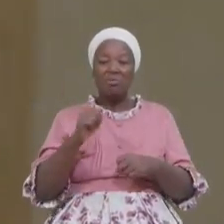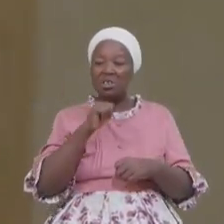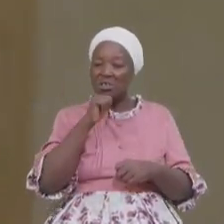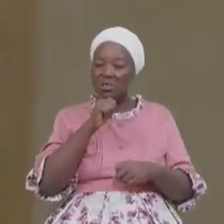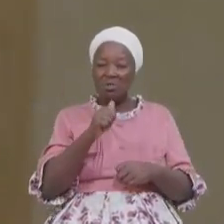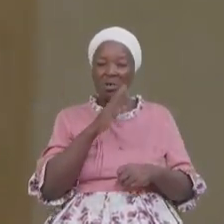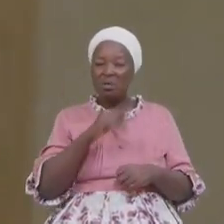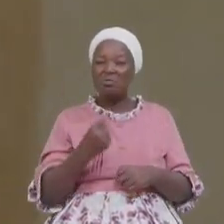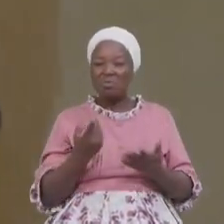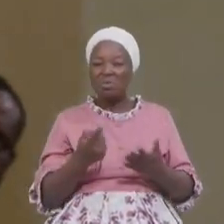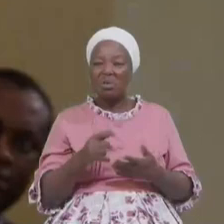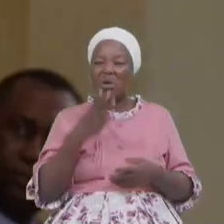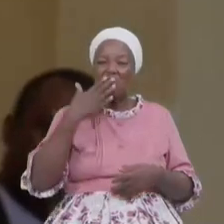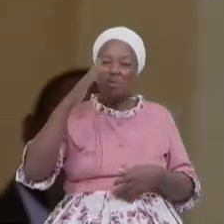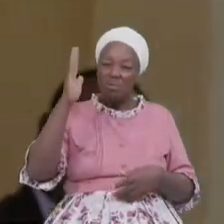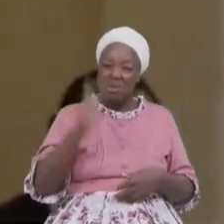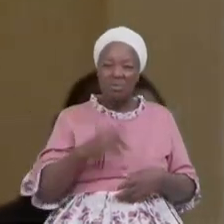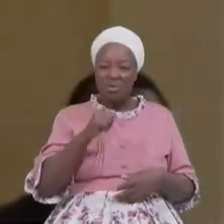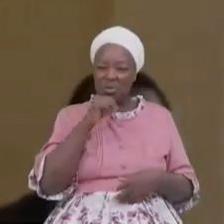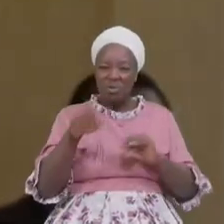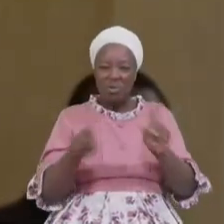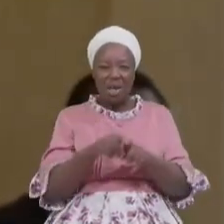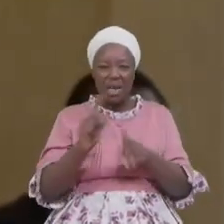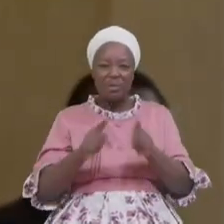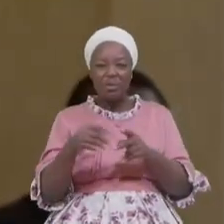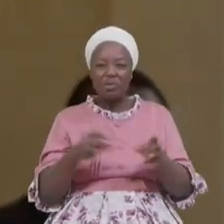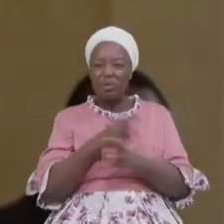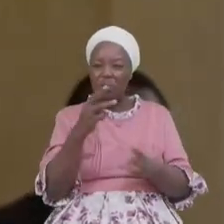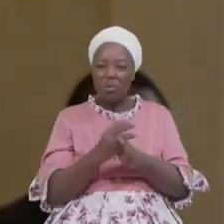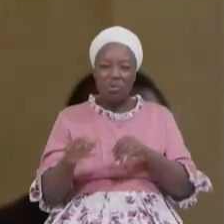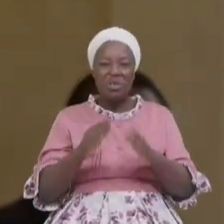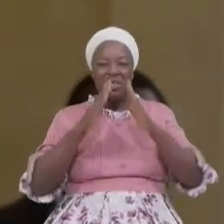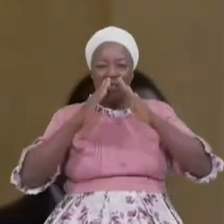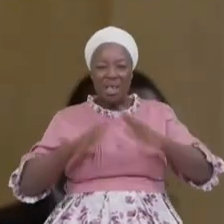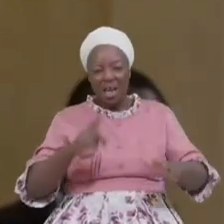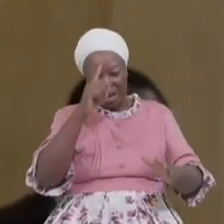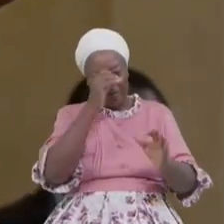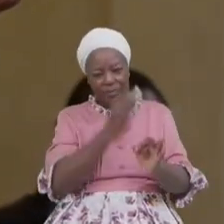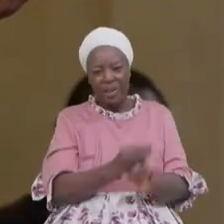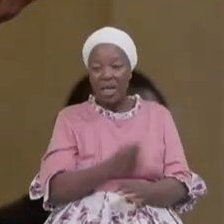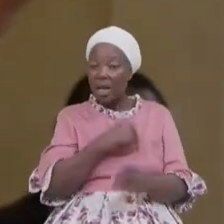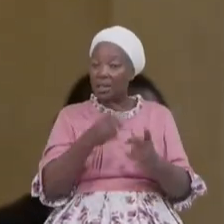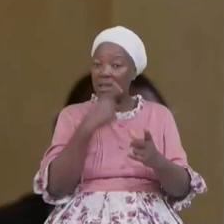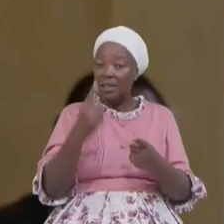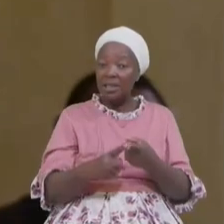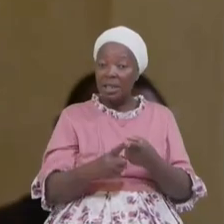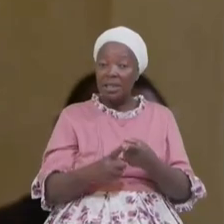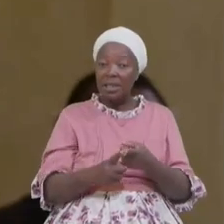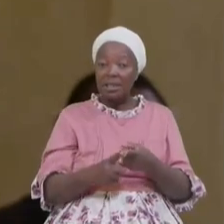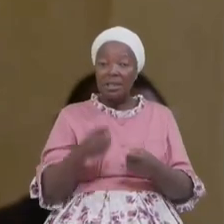violente, qui ne fait pas comme les gens du monde. La foi silencieuse. Ensuite, il y a la foi qui